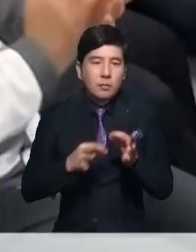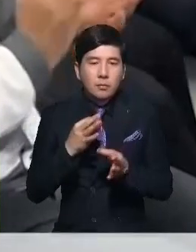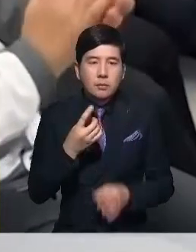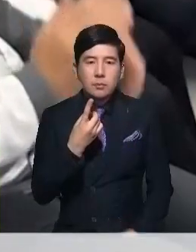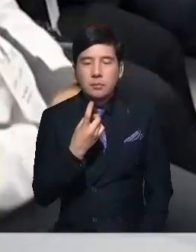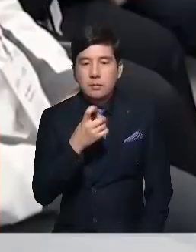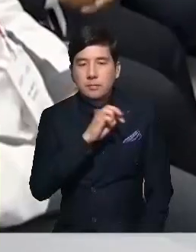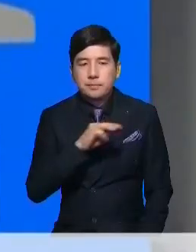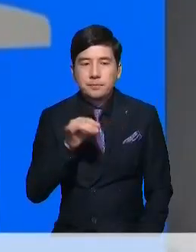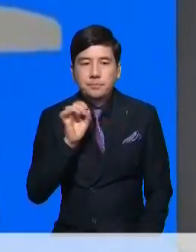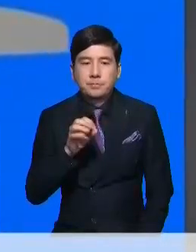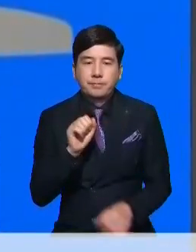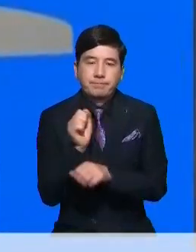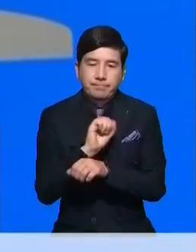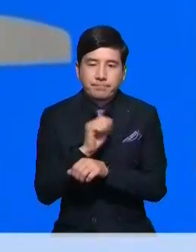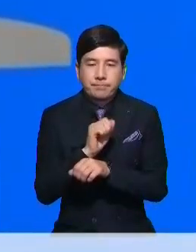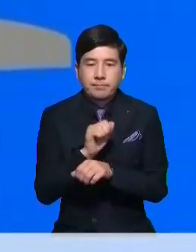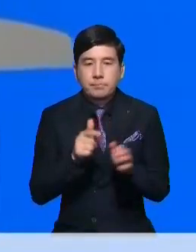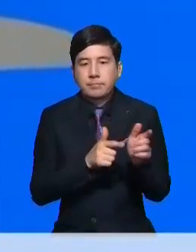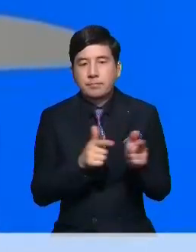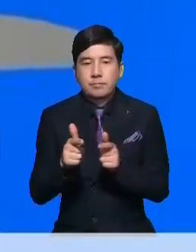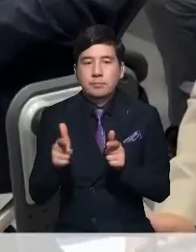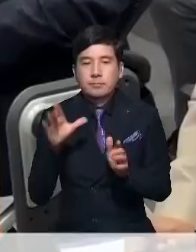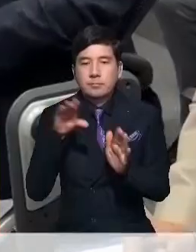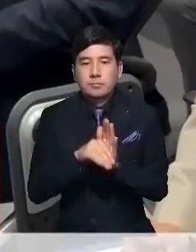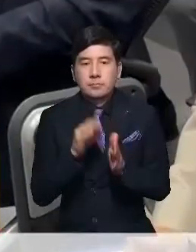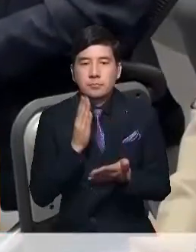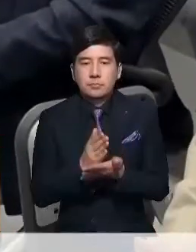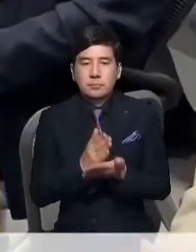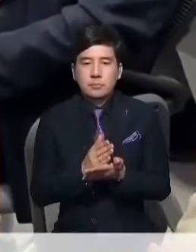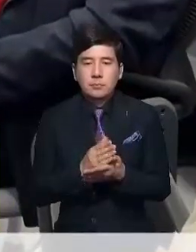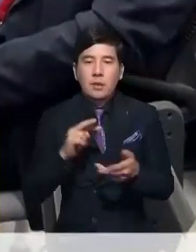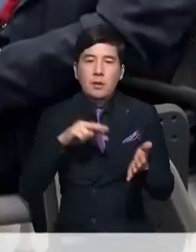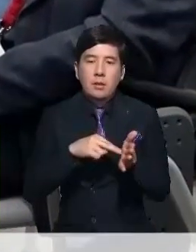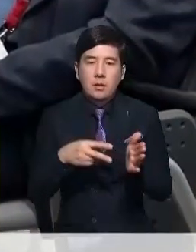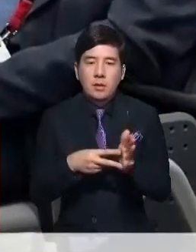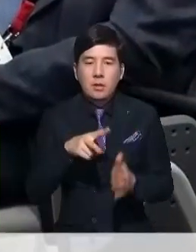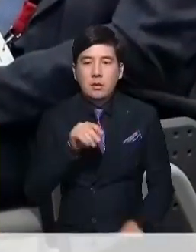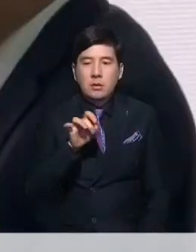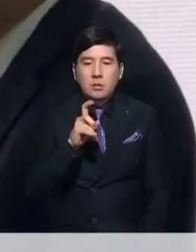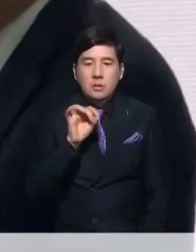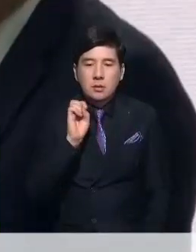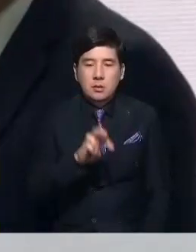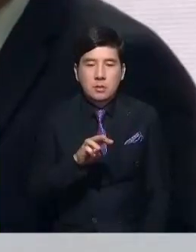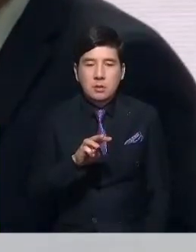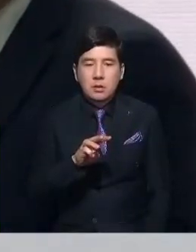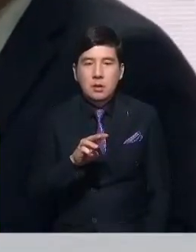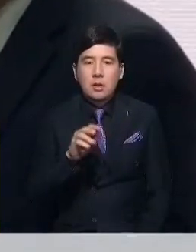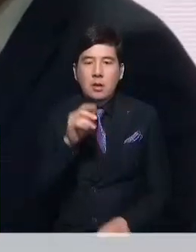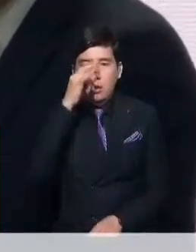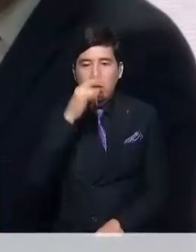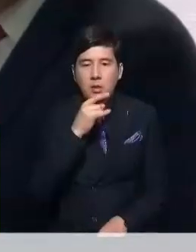аумақта автокөлік бөлшектерін шығаратын ірі технопарктың құрамына кіреді. Жоба өндірісті локализациялауға және қазақстандық